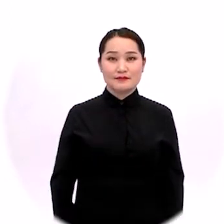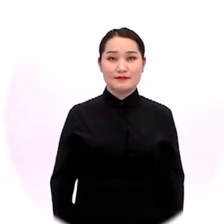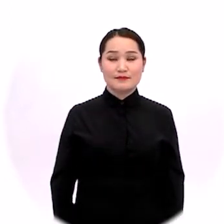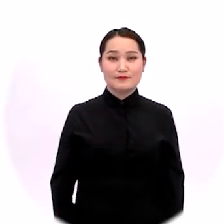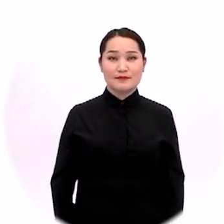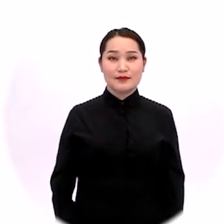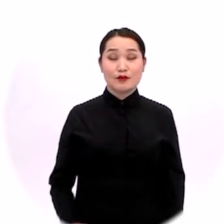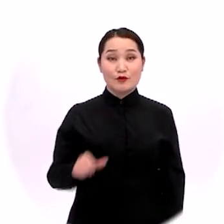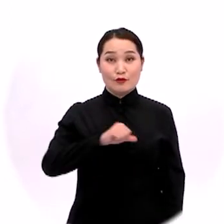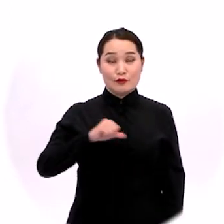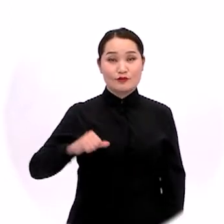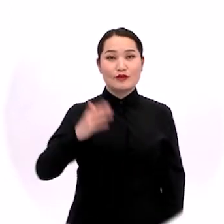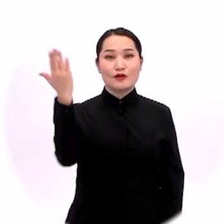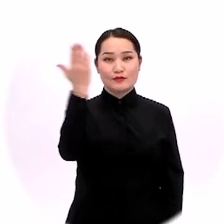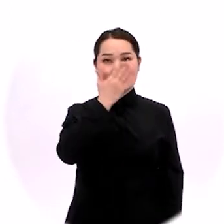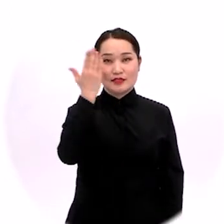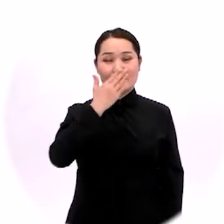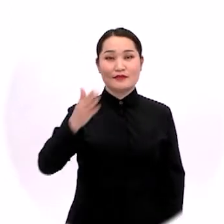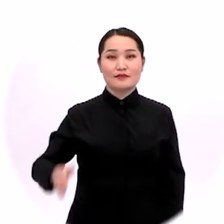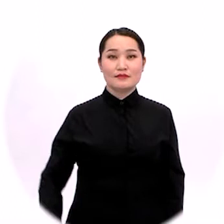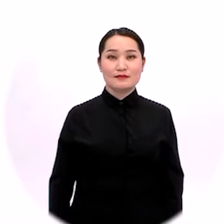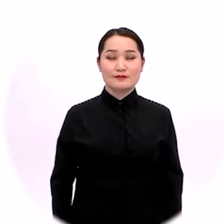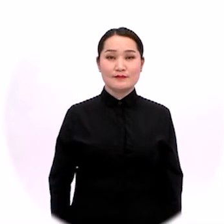Би дан уншаарай.